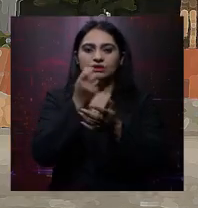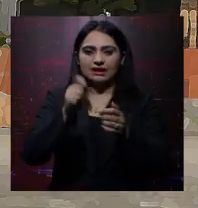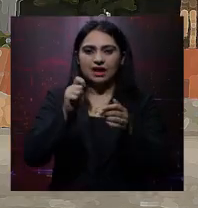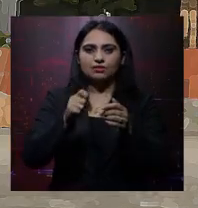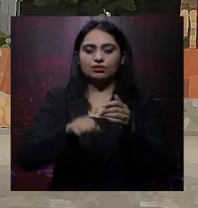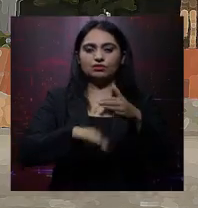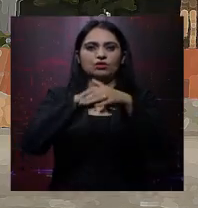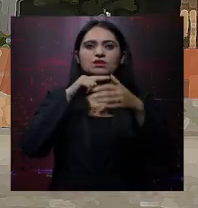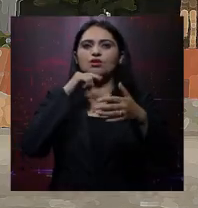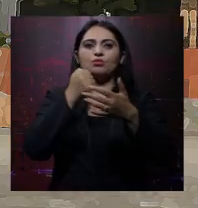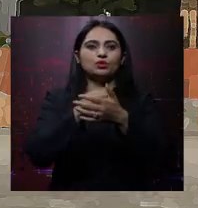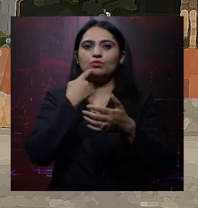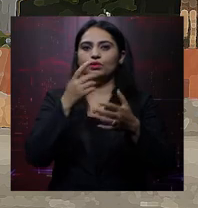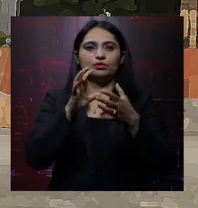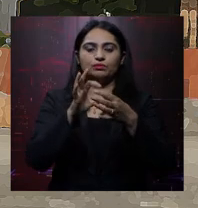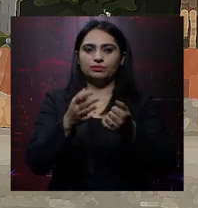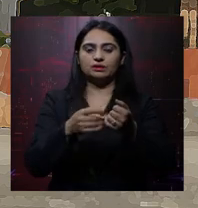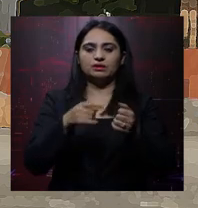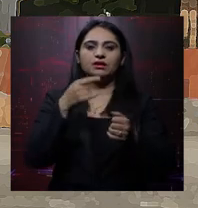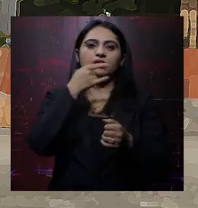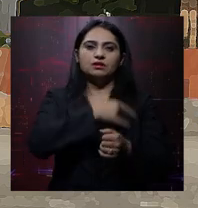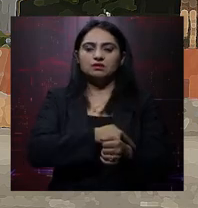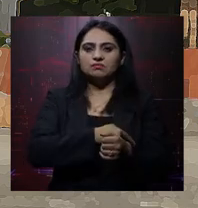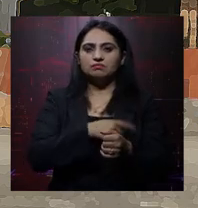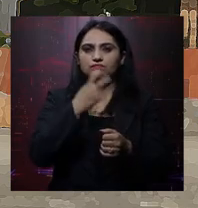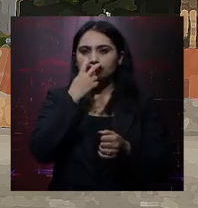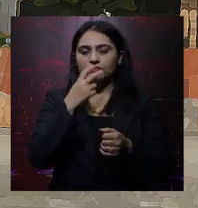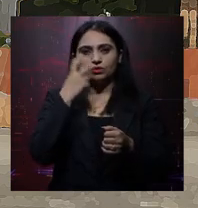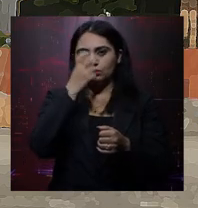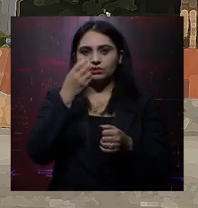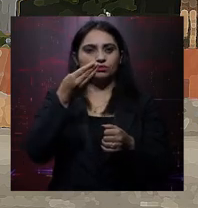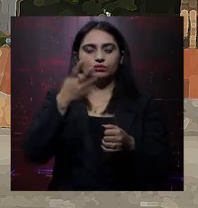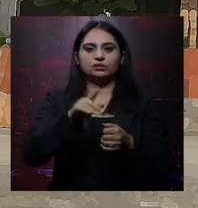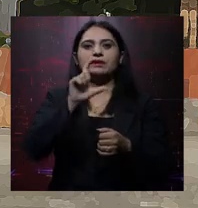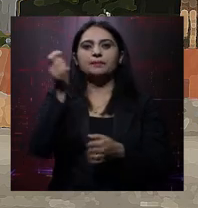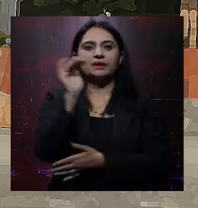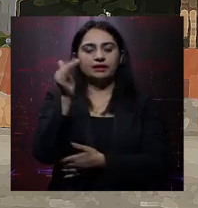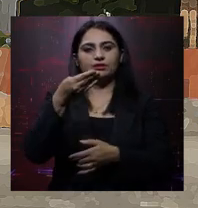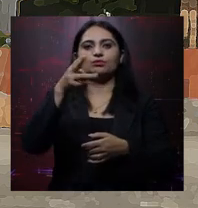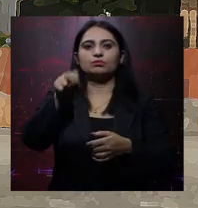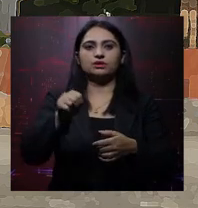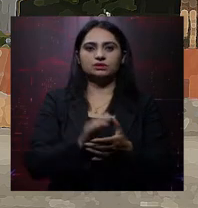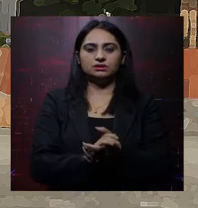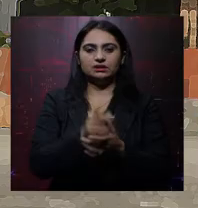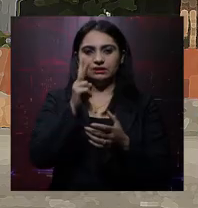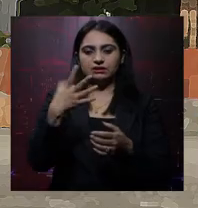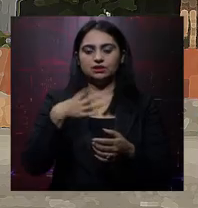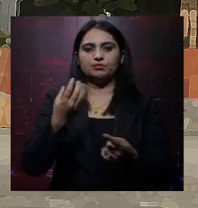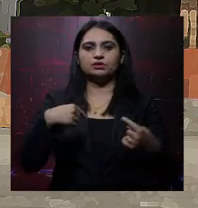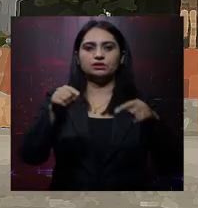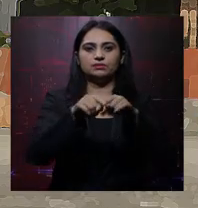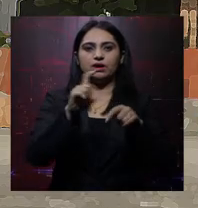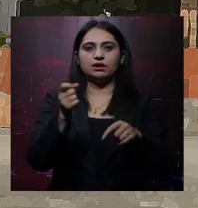कानूनले अयोग्य नभएको र कुनै लाभको पदमा बहाल नरहेको नेपाली नागरिक हुनुपर्छ। यस्तै प्रतिनिधि सभाका